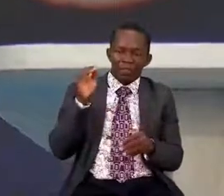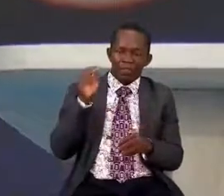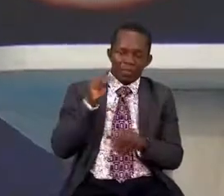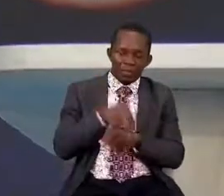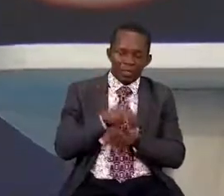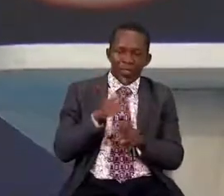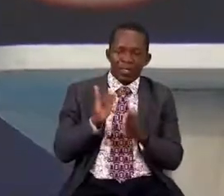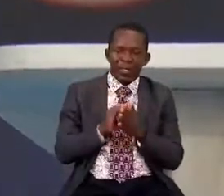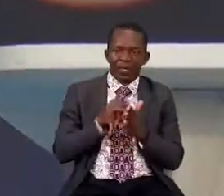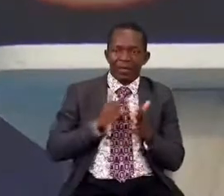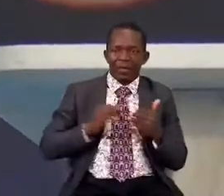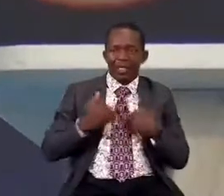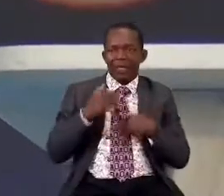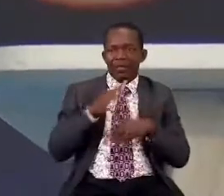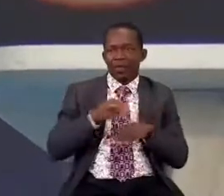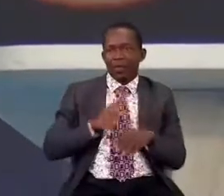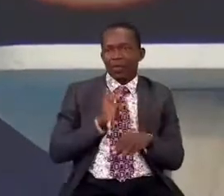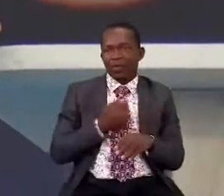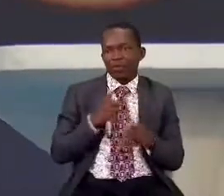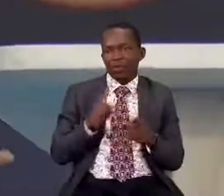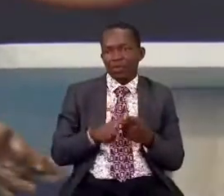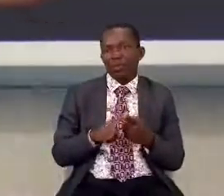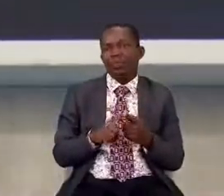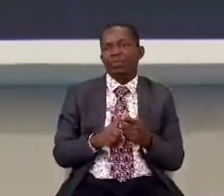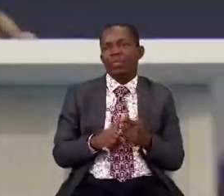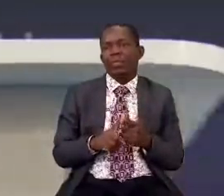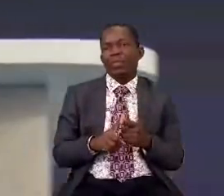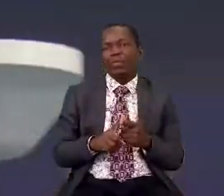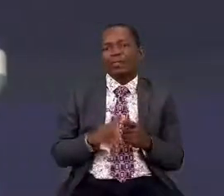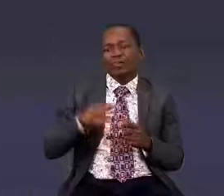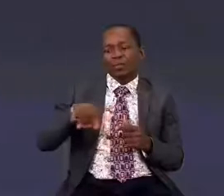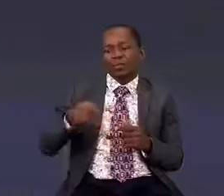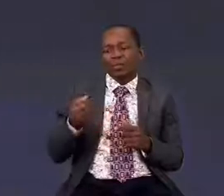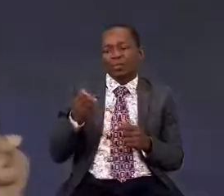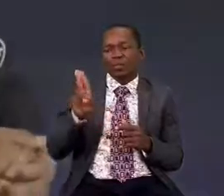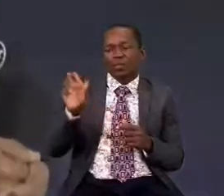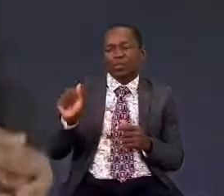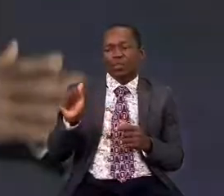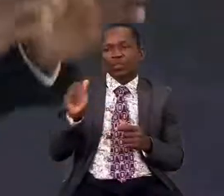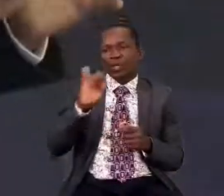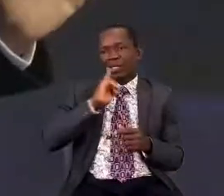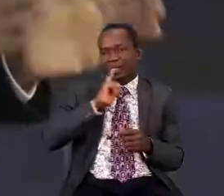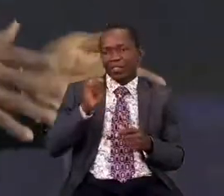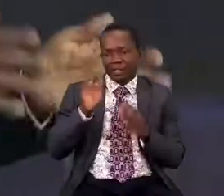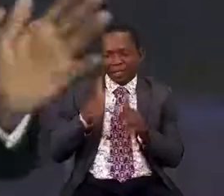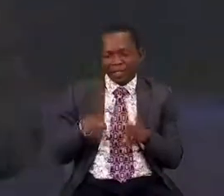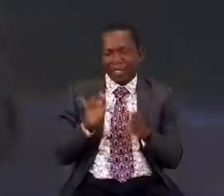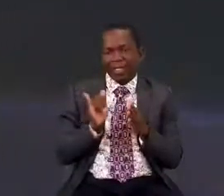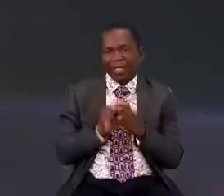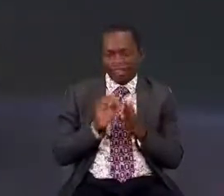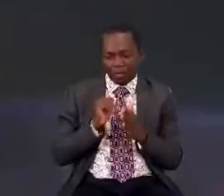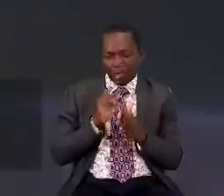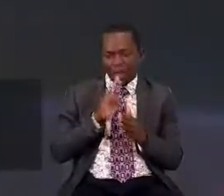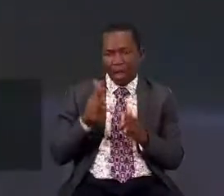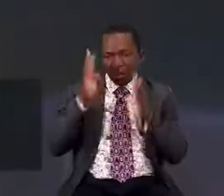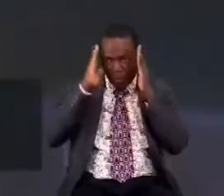Josué est la personne sur laquelle nous nous concentrons en ce moment. Et aujourd'hui, nous venons à Josué chapitre 1. Je vous